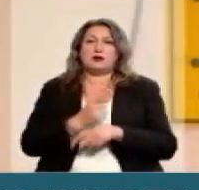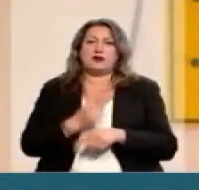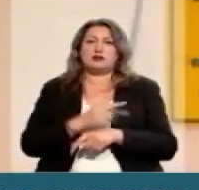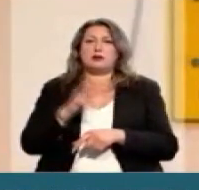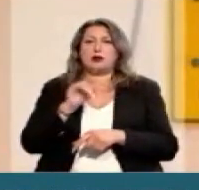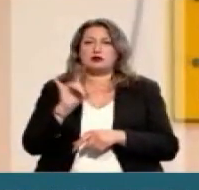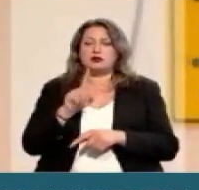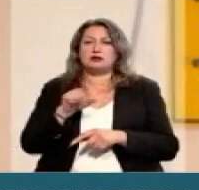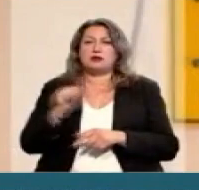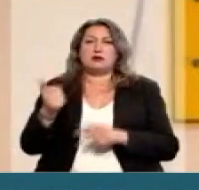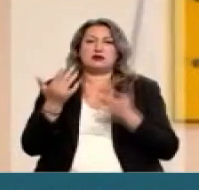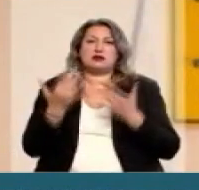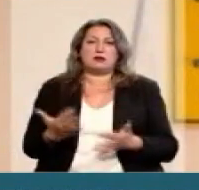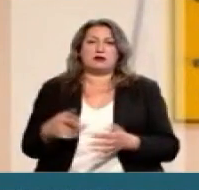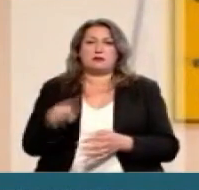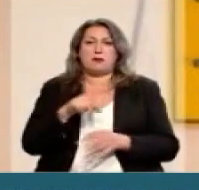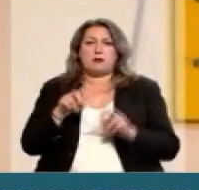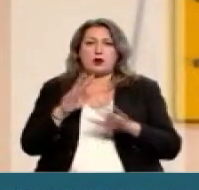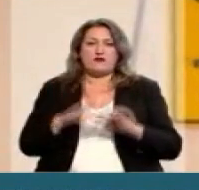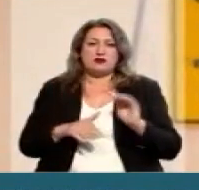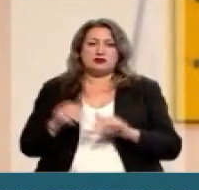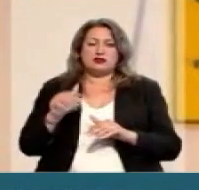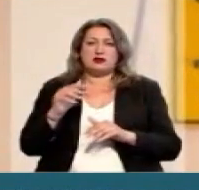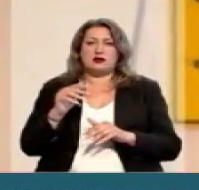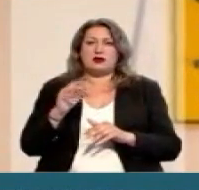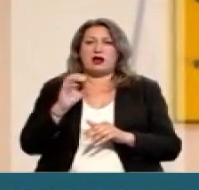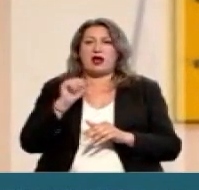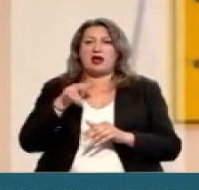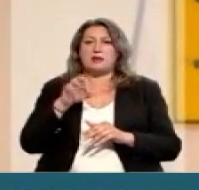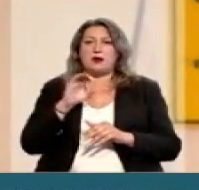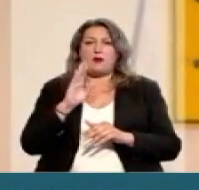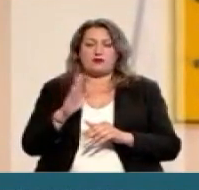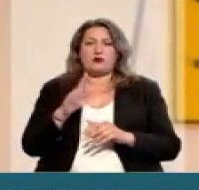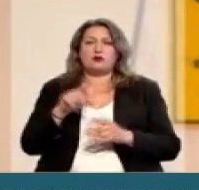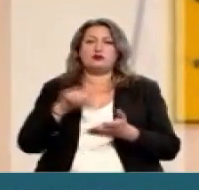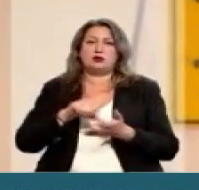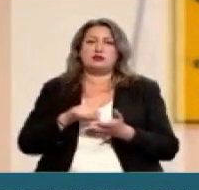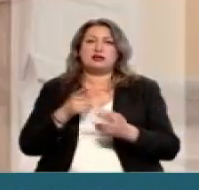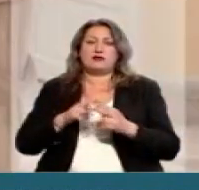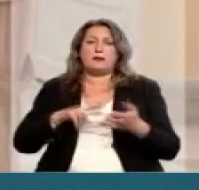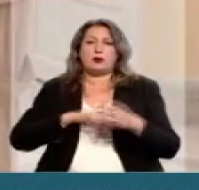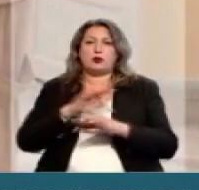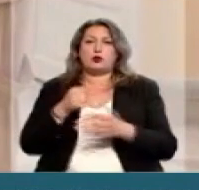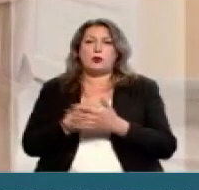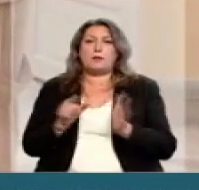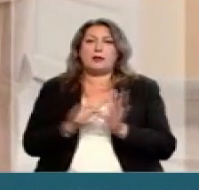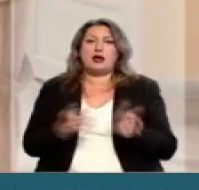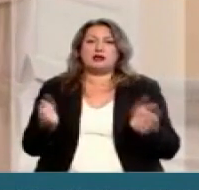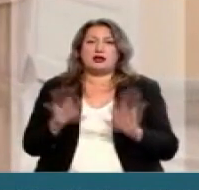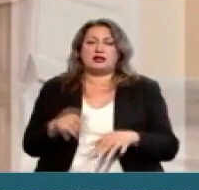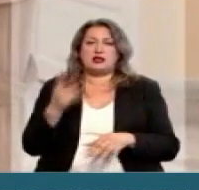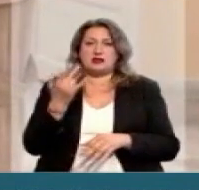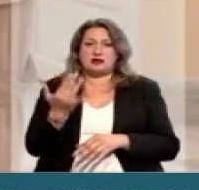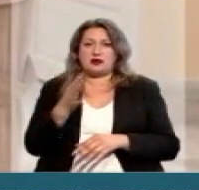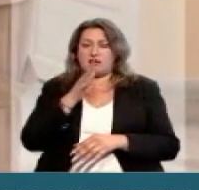қатарында. Айтпай Әлібеков жобаға қатысушылардың бірі. Зейнеткерлікке шығуға санаулы жылдар қалды. Жақсы жұмыс тауып, содан кейін зейнетке шығу